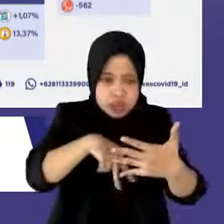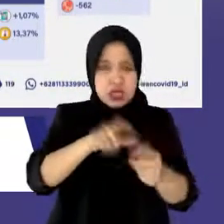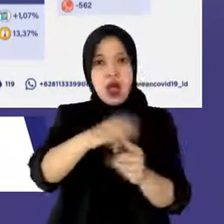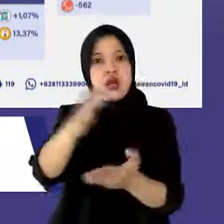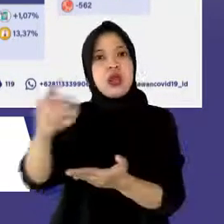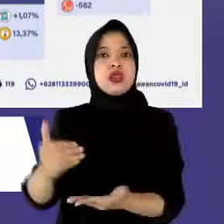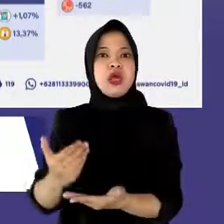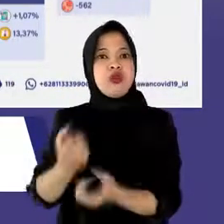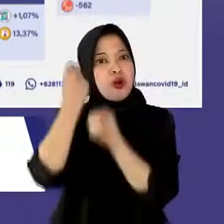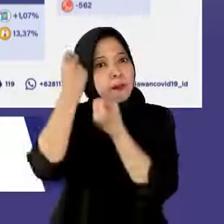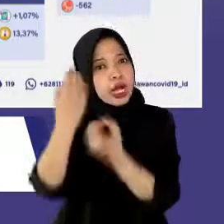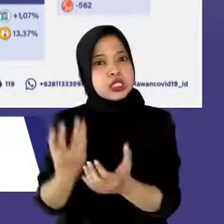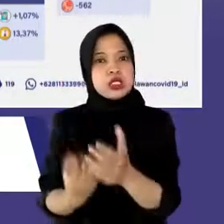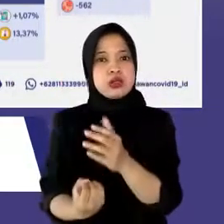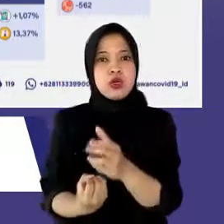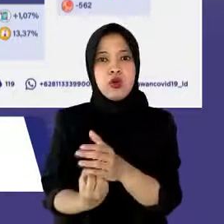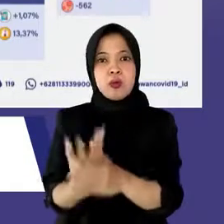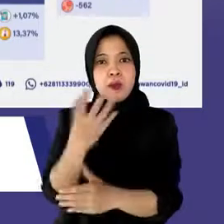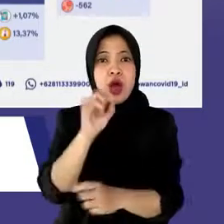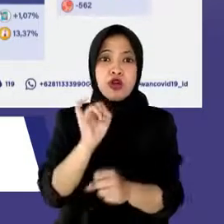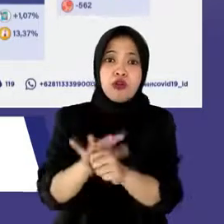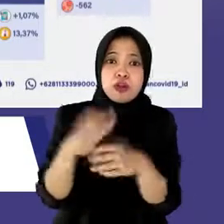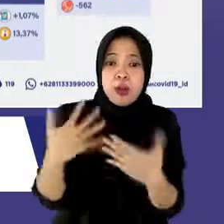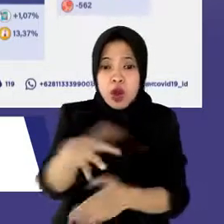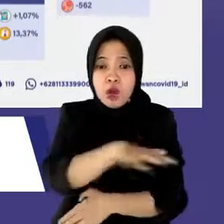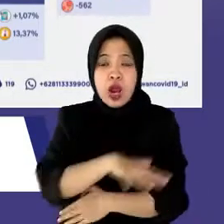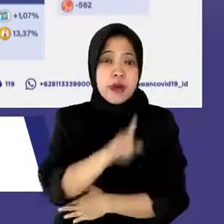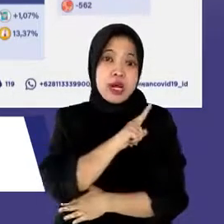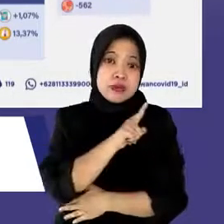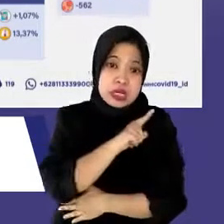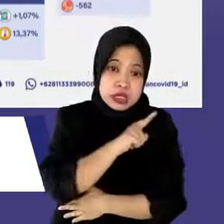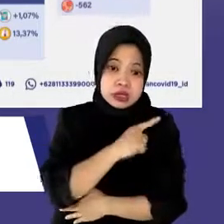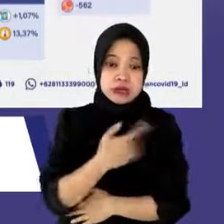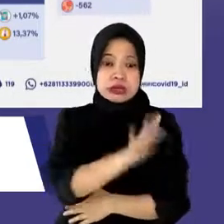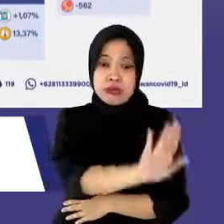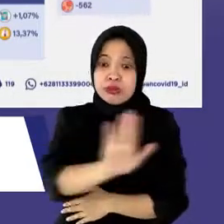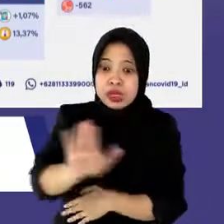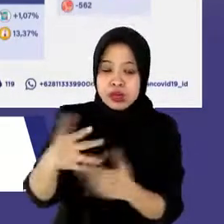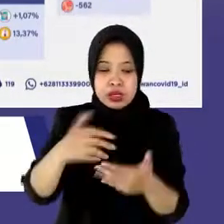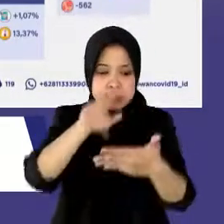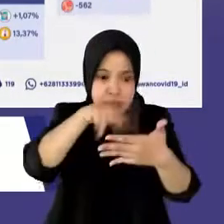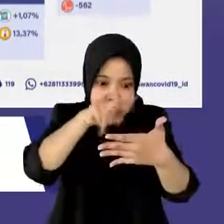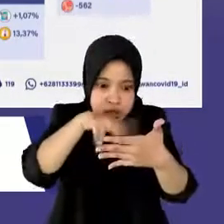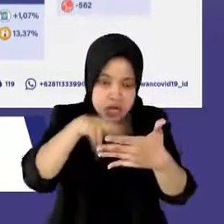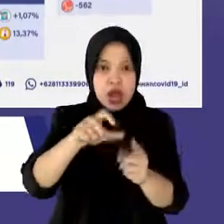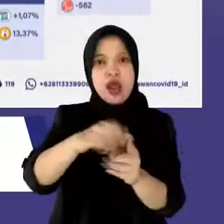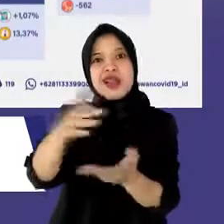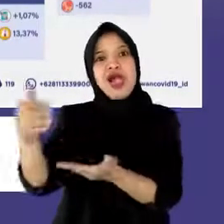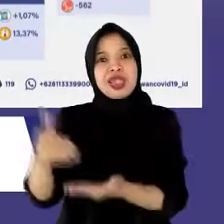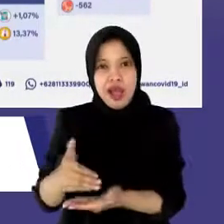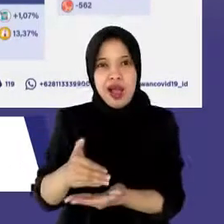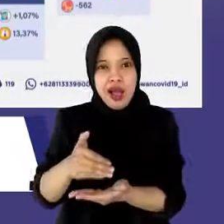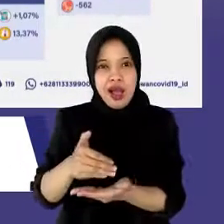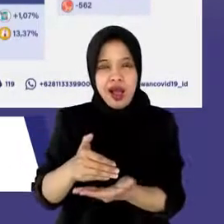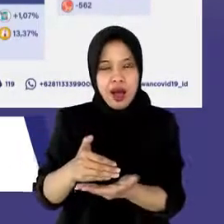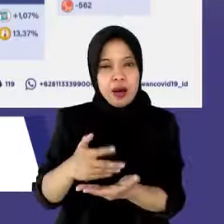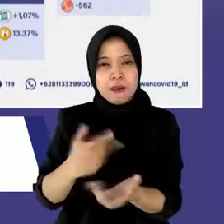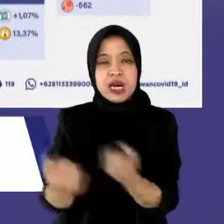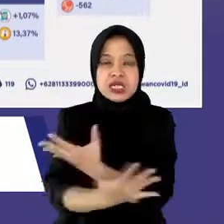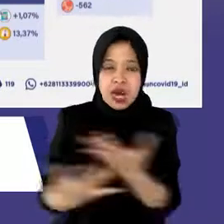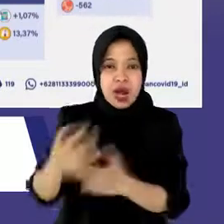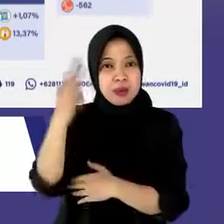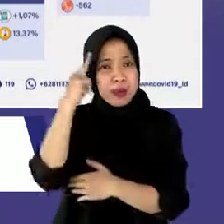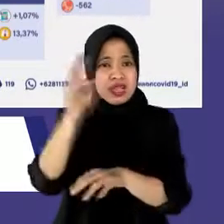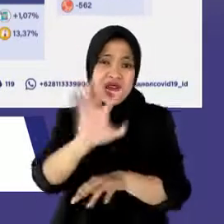perkembangan coffee 19 di daerahnya karena dengan membaca data secara berkala maka pemerintah daerah dan masyarakat